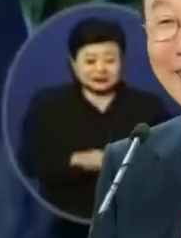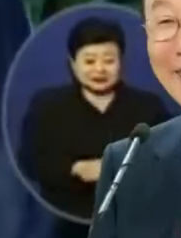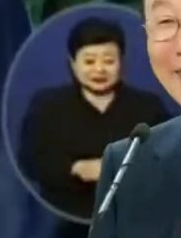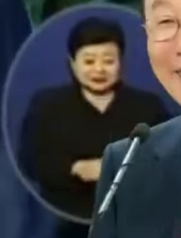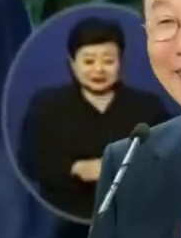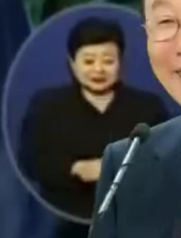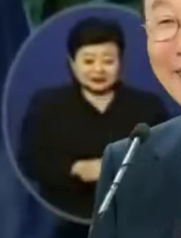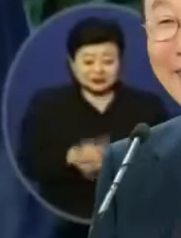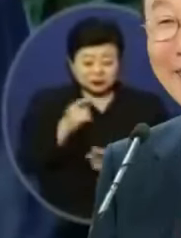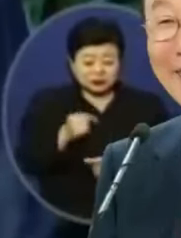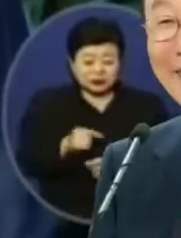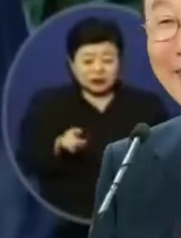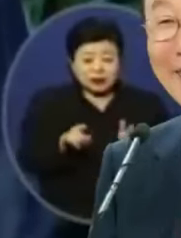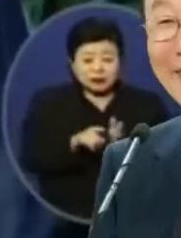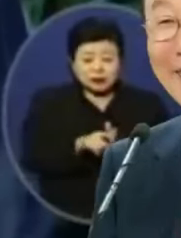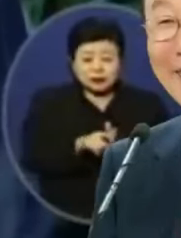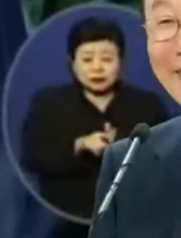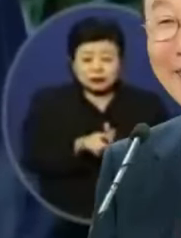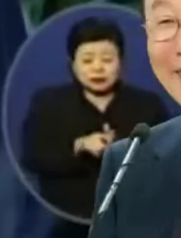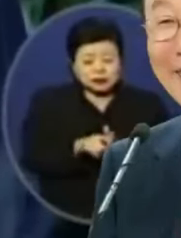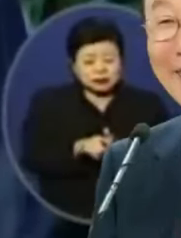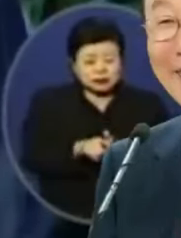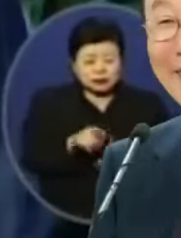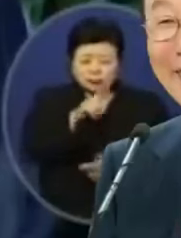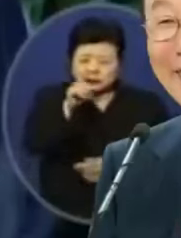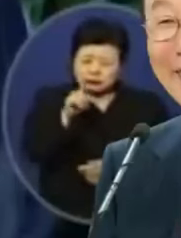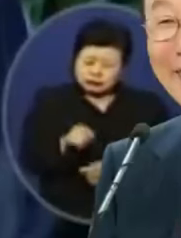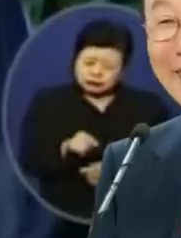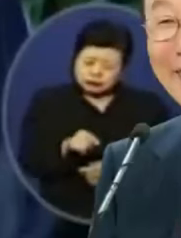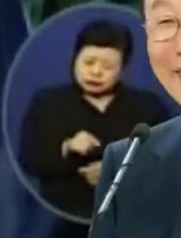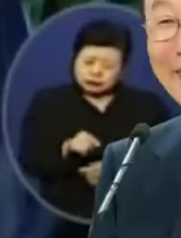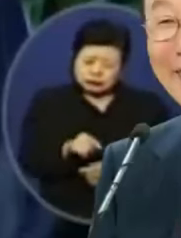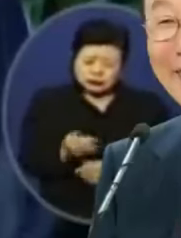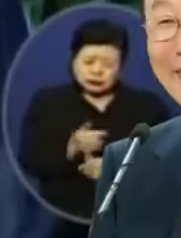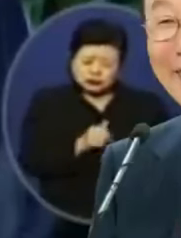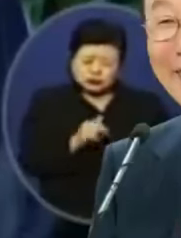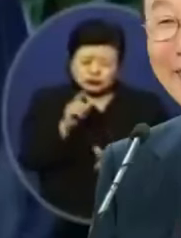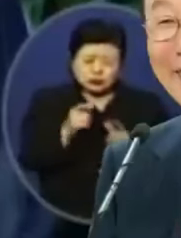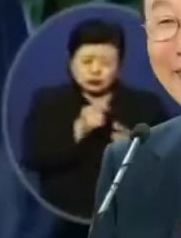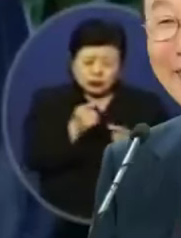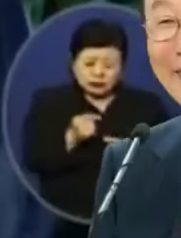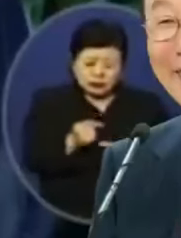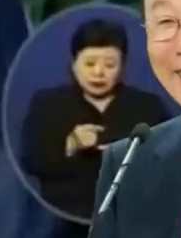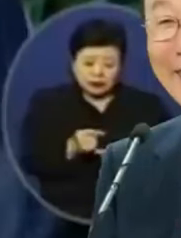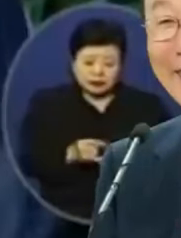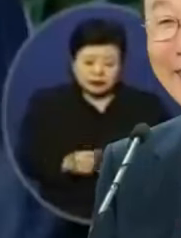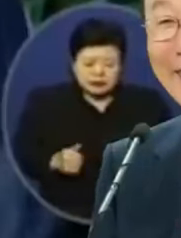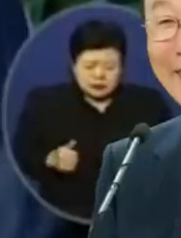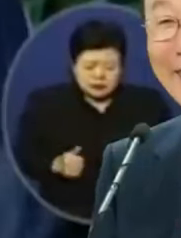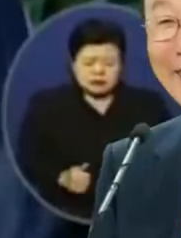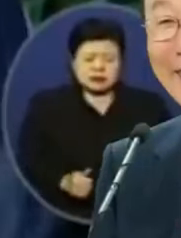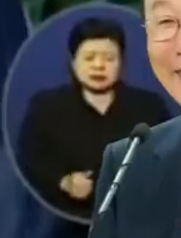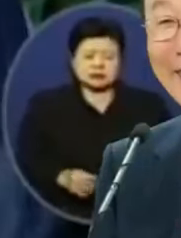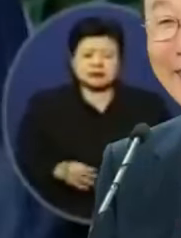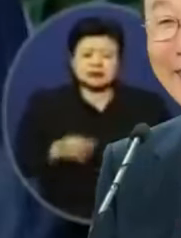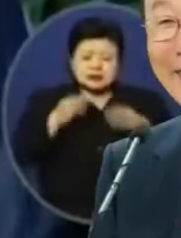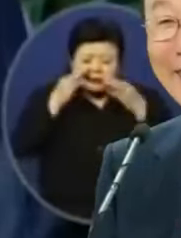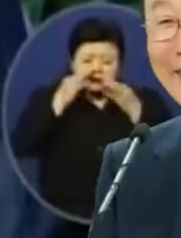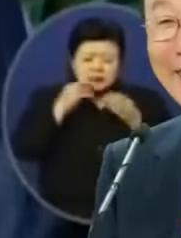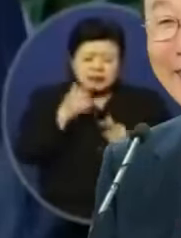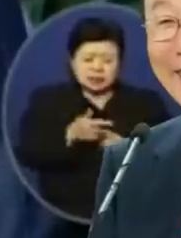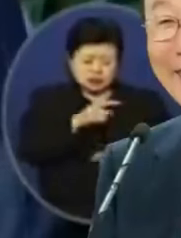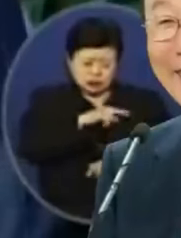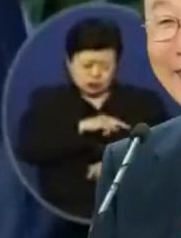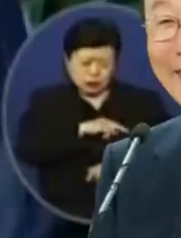내 스스로가 믿음이 안 생길 정도로 시체 같아요. 그러나 있는 힘을 다해서 예수 그리스도